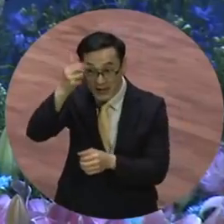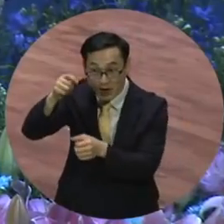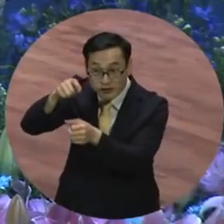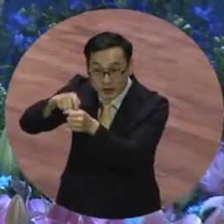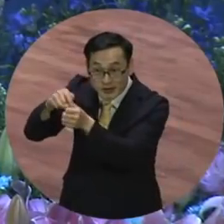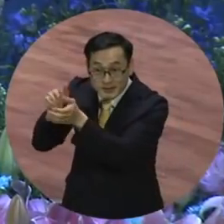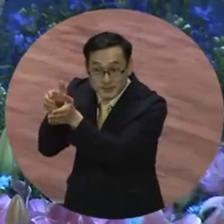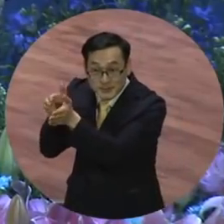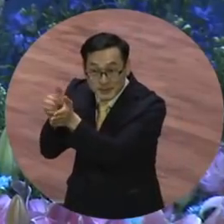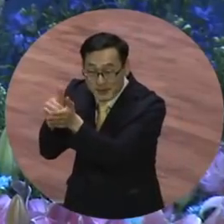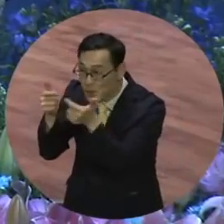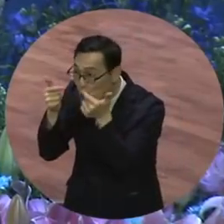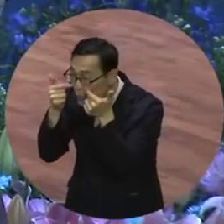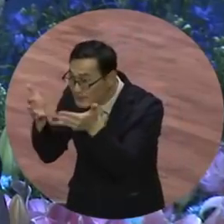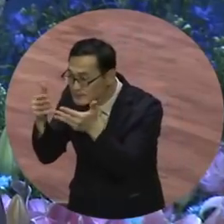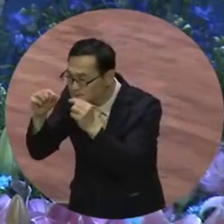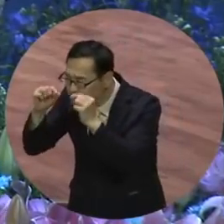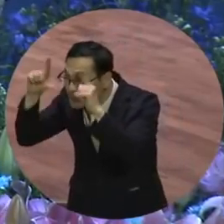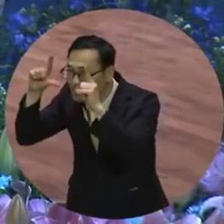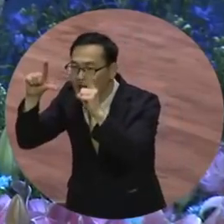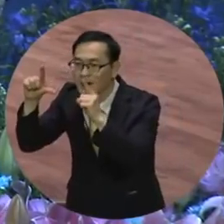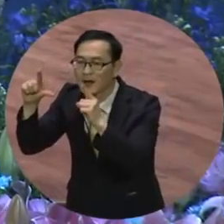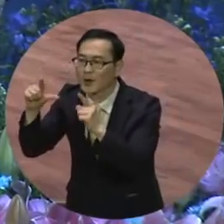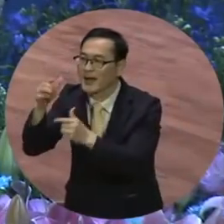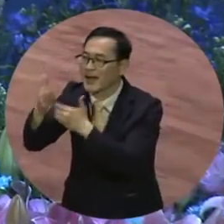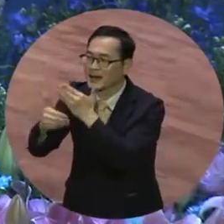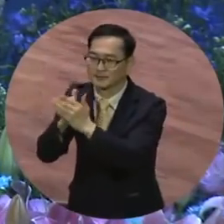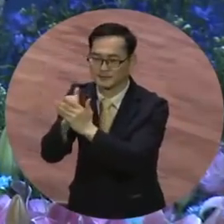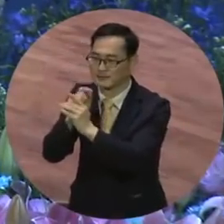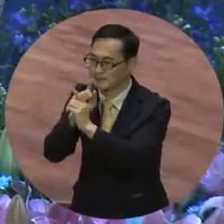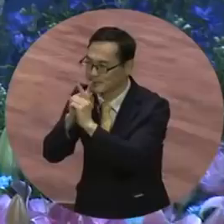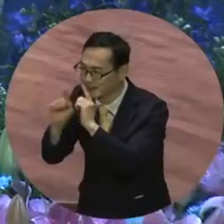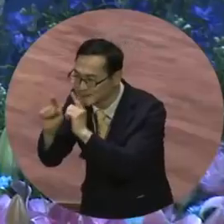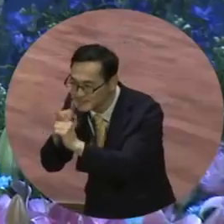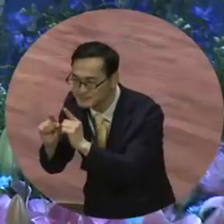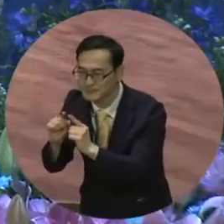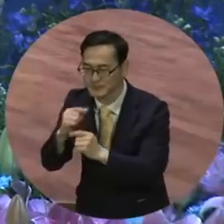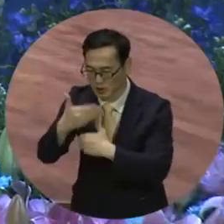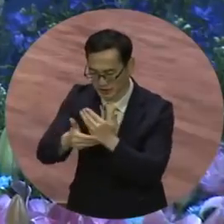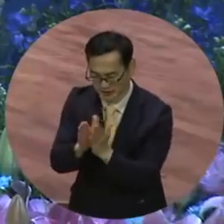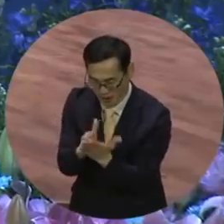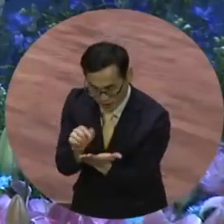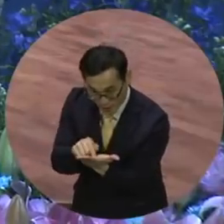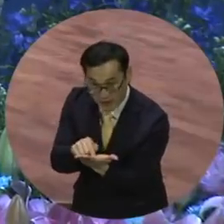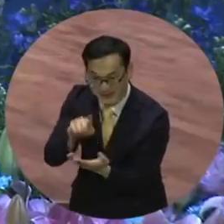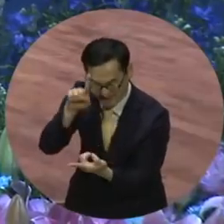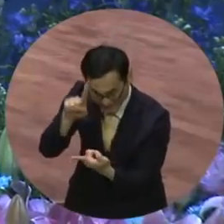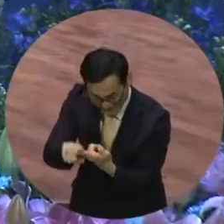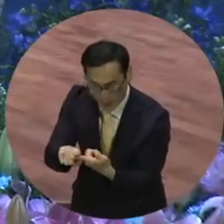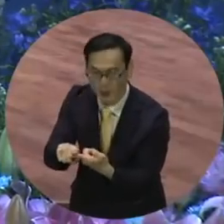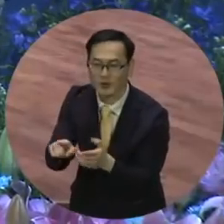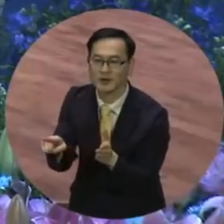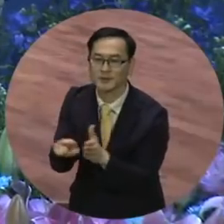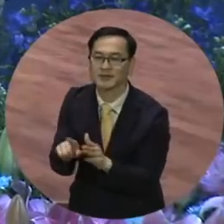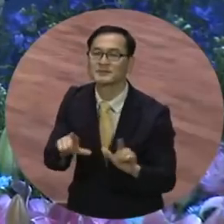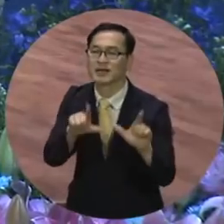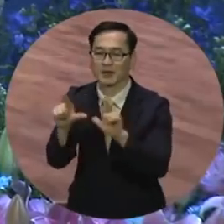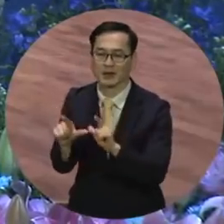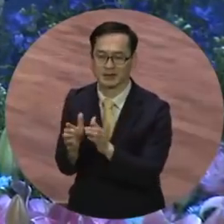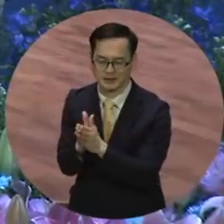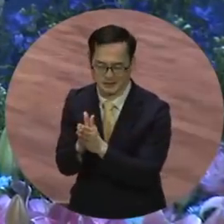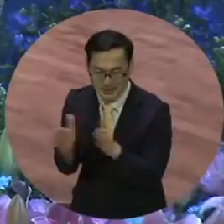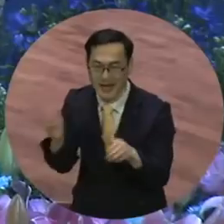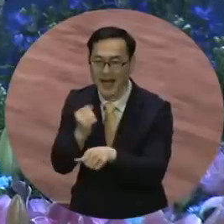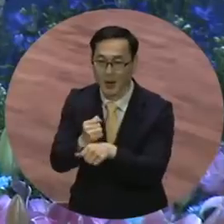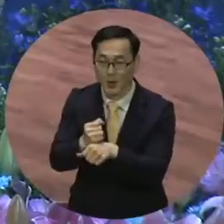비밀을 분명히 깨닫고 하나님의 말씀 성경대로 신앙생활을 시작해서 영적